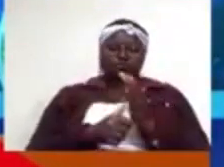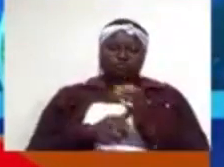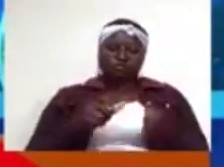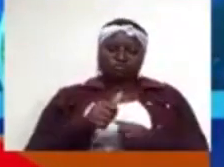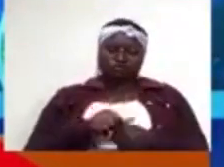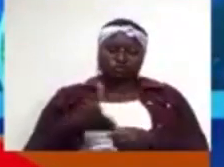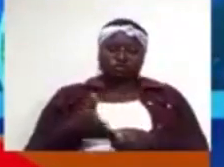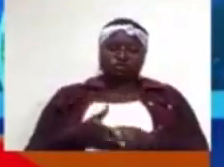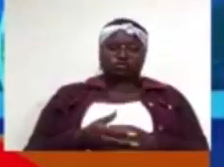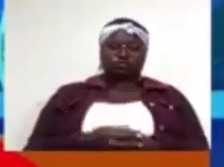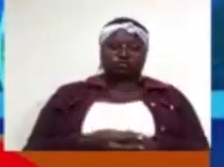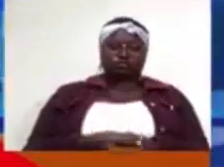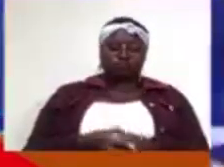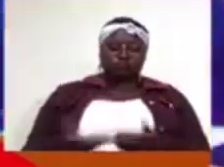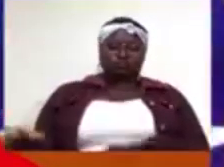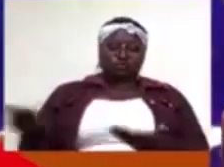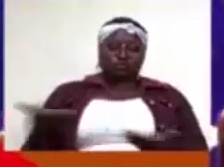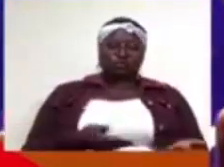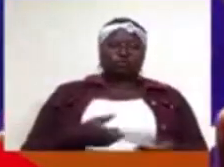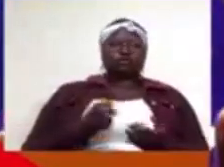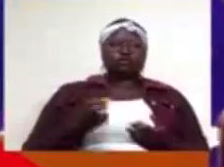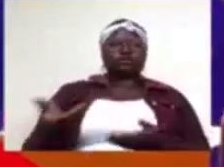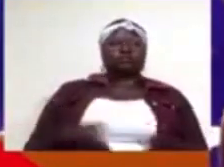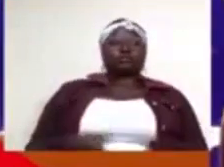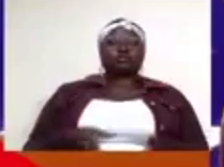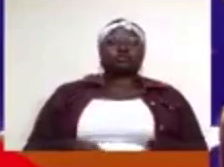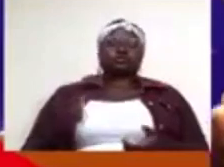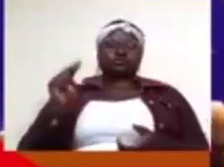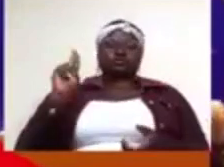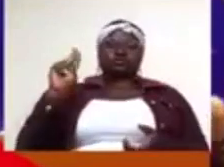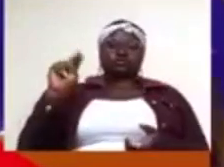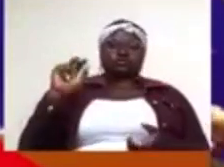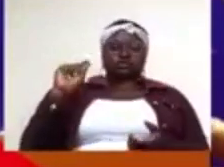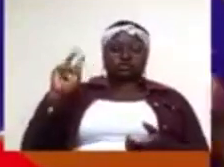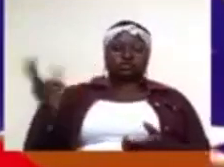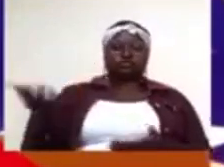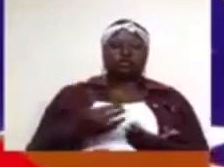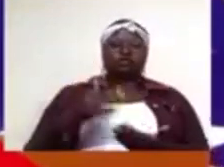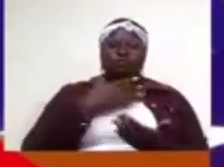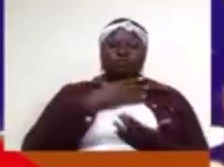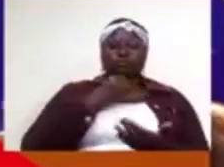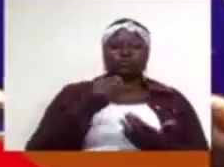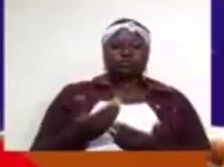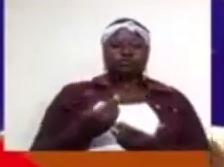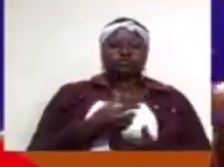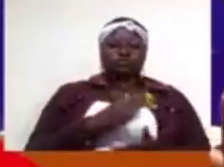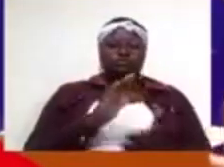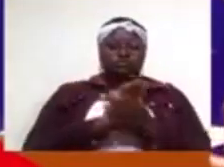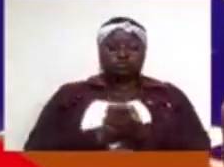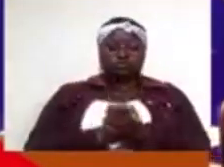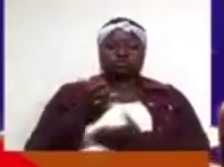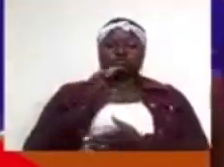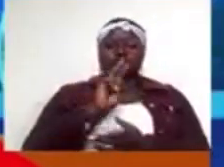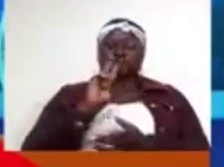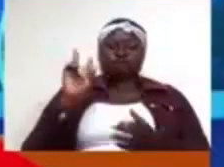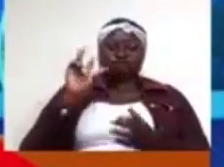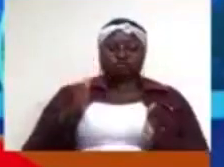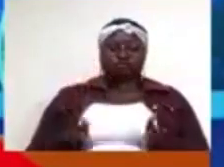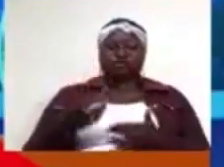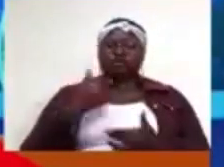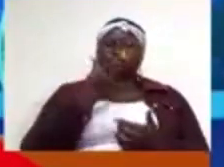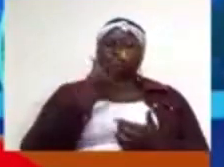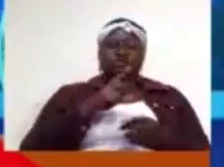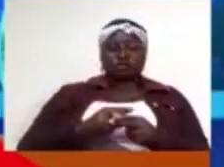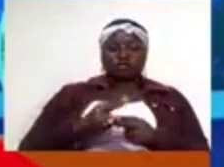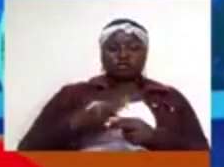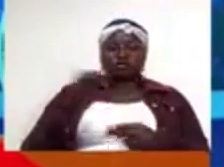ino wiha karibu sana thini wa shashani ya Utana TV ningienda ukorwo ukigeithia mwiroreri umwire maritwa maku na